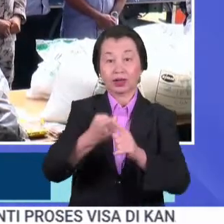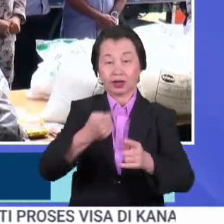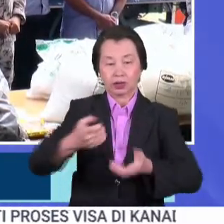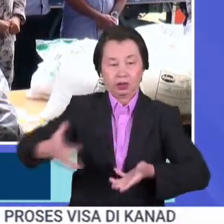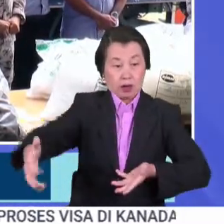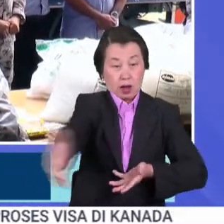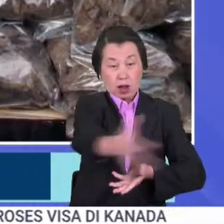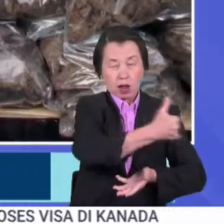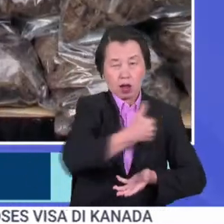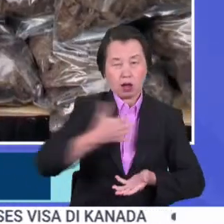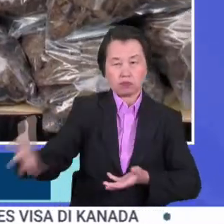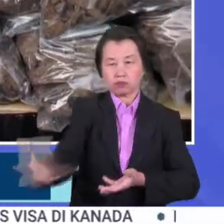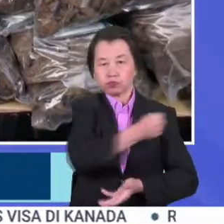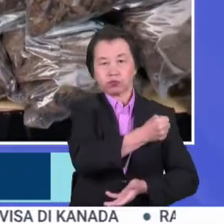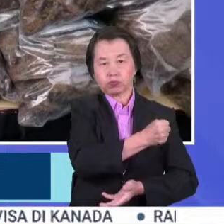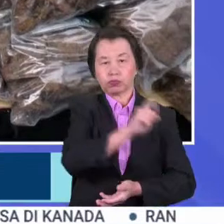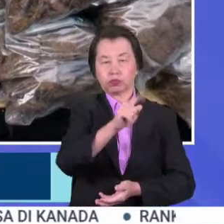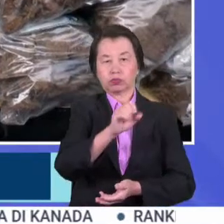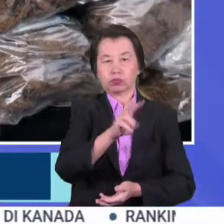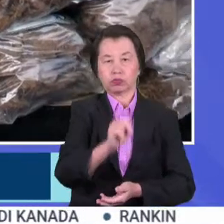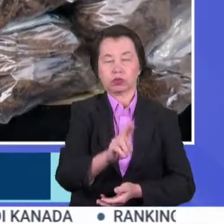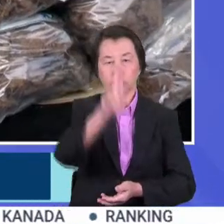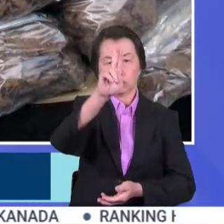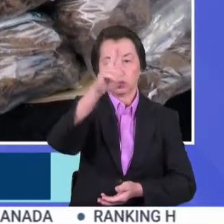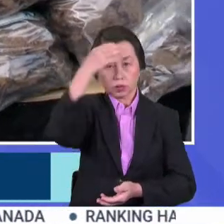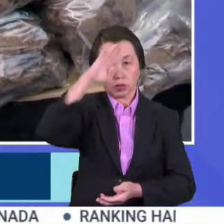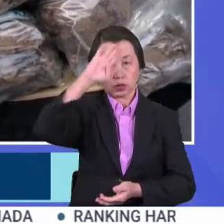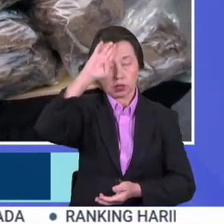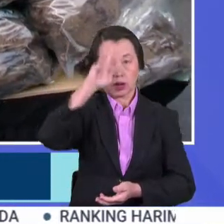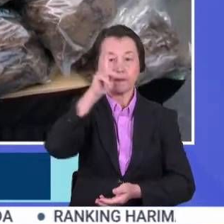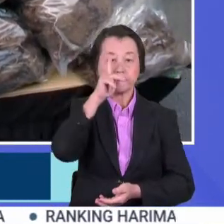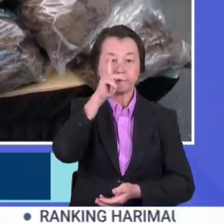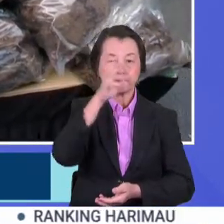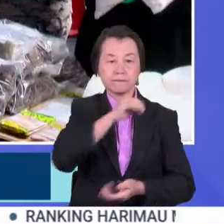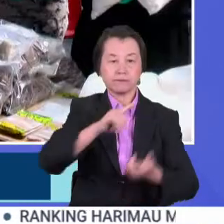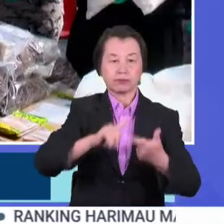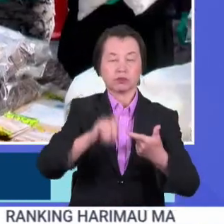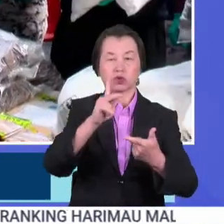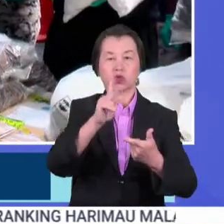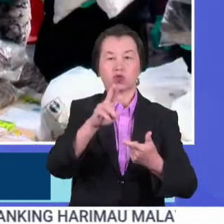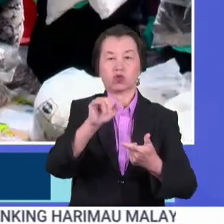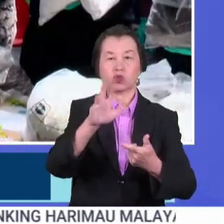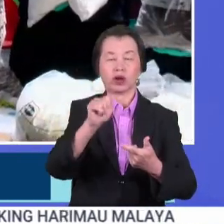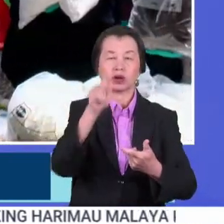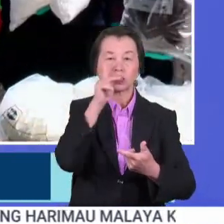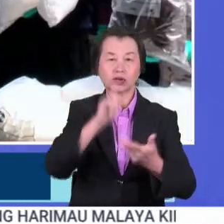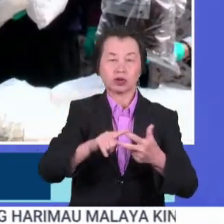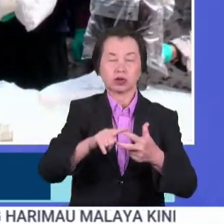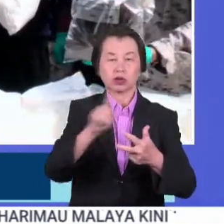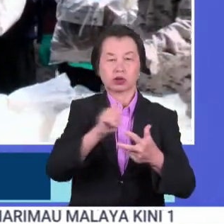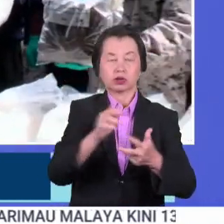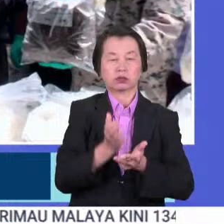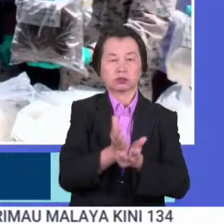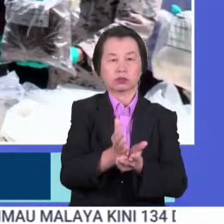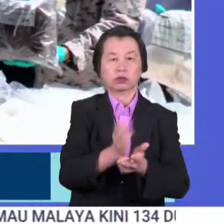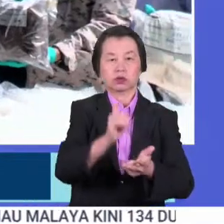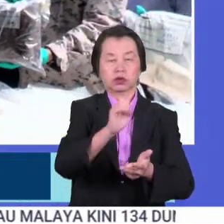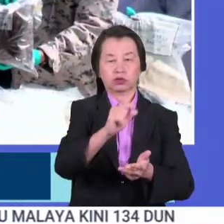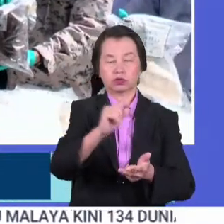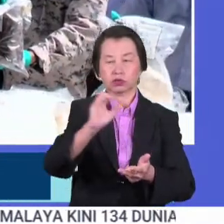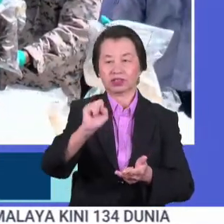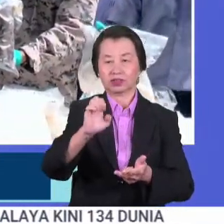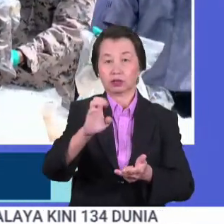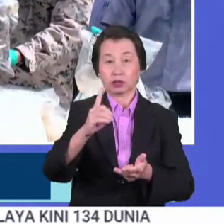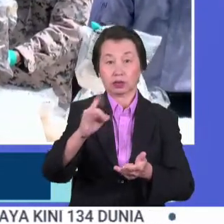rampasan yang dilakukan Zoo Maritim Kedah dan Perlis, Zoo Maritim Kuala Kedah dan Zoo Maritim Tanjung Sedili